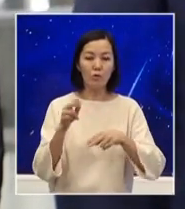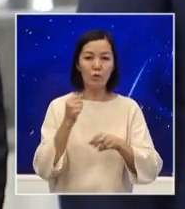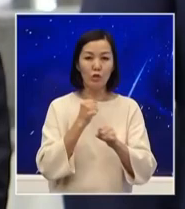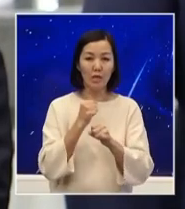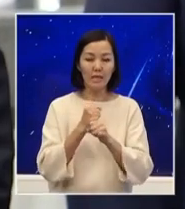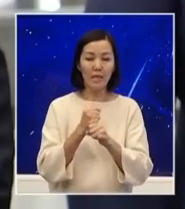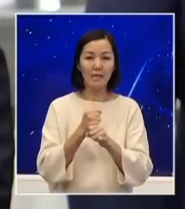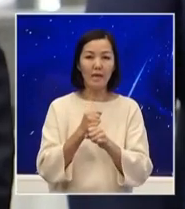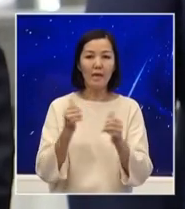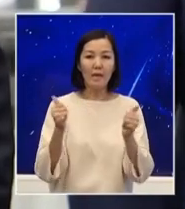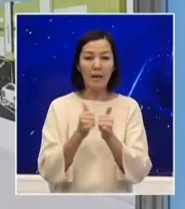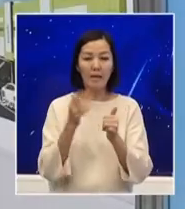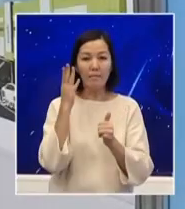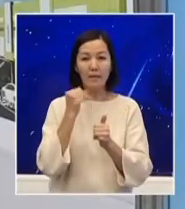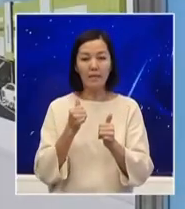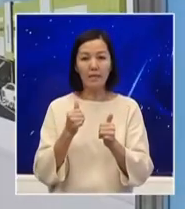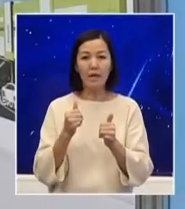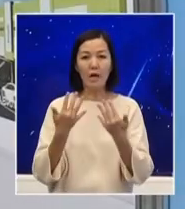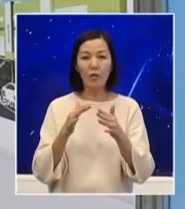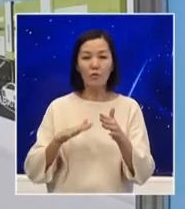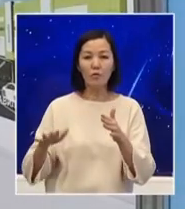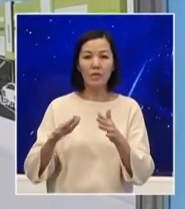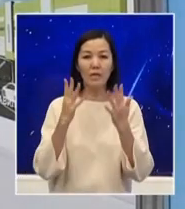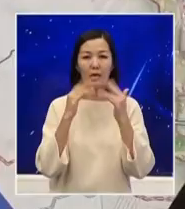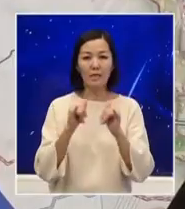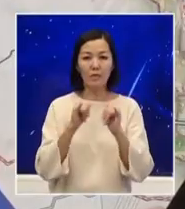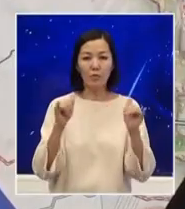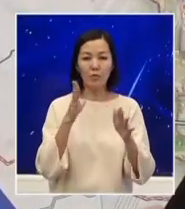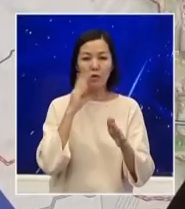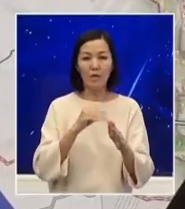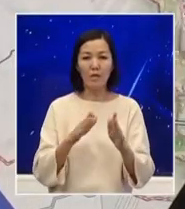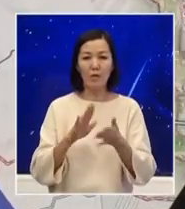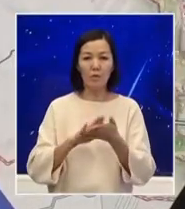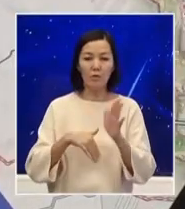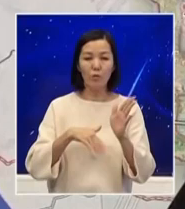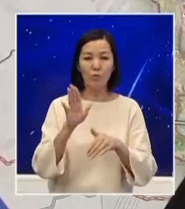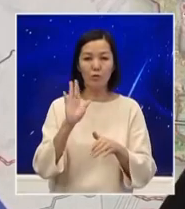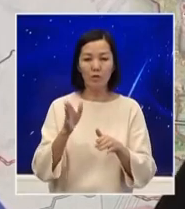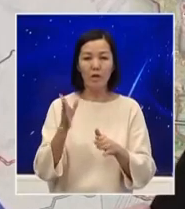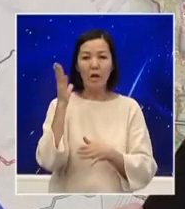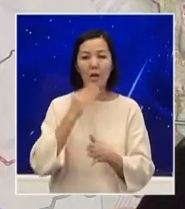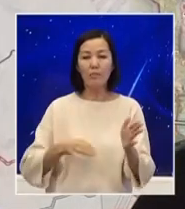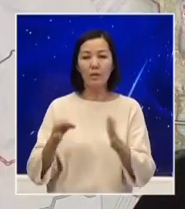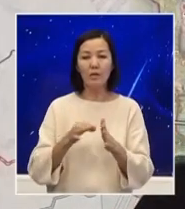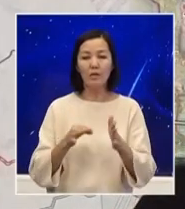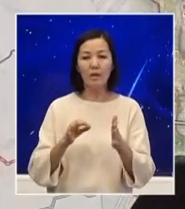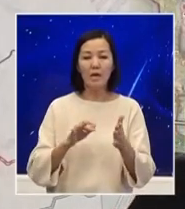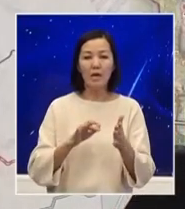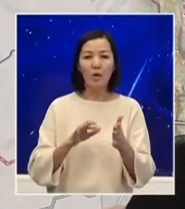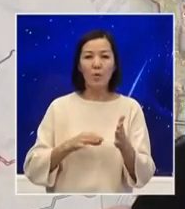жасалады. Мегаполиспен шектес елді мекендер қатар көркейеді. Бұл жоба Алматы қаласымен бірлесе жасалып отыр. Келесі